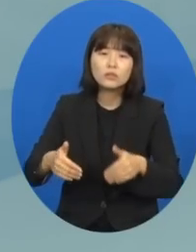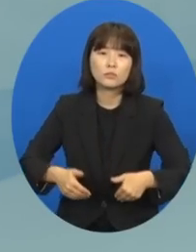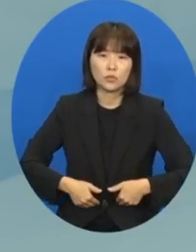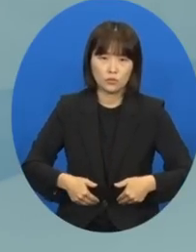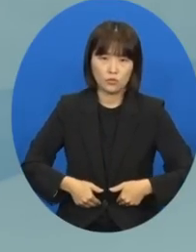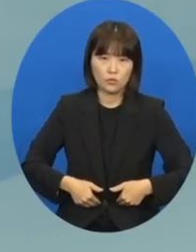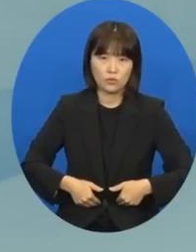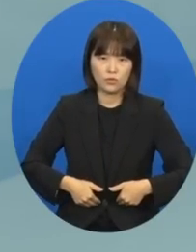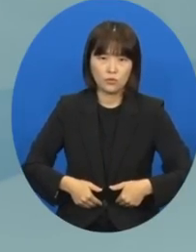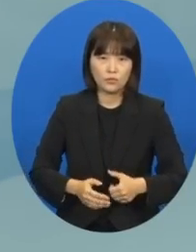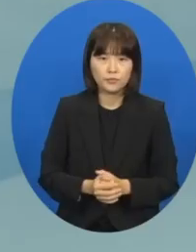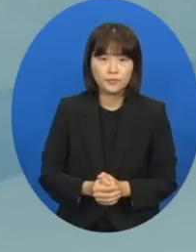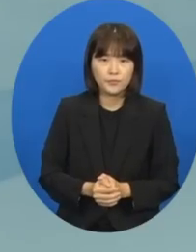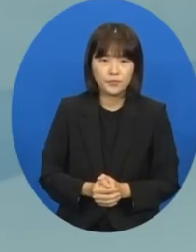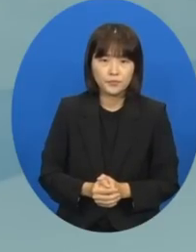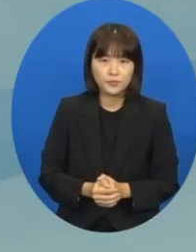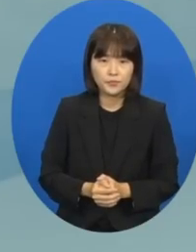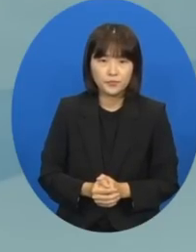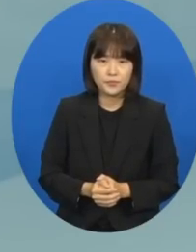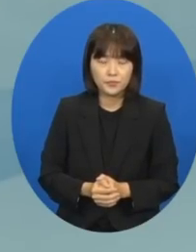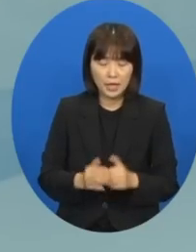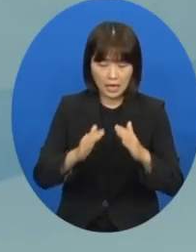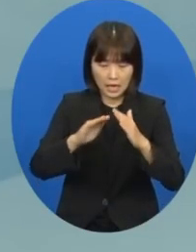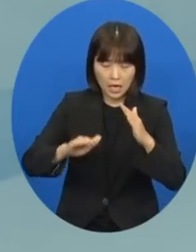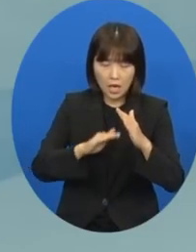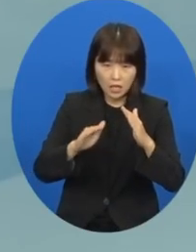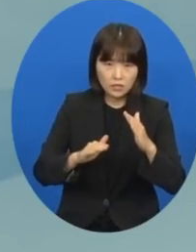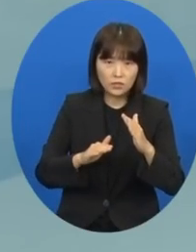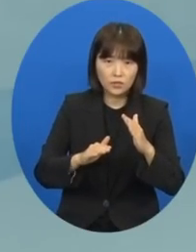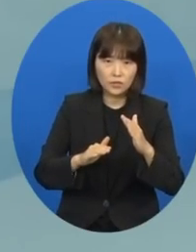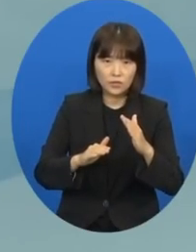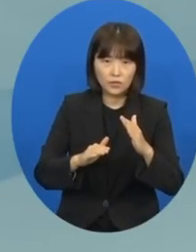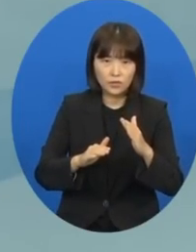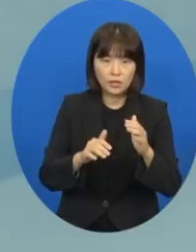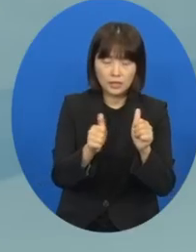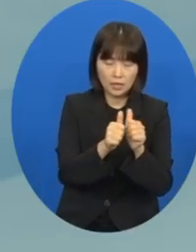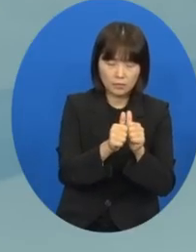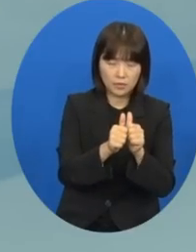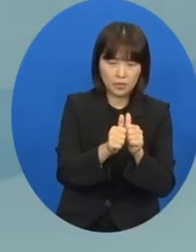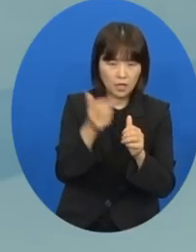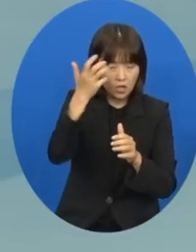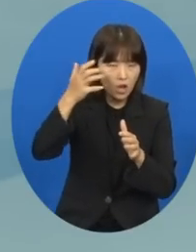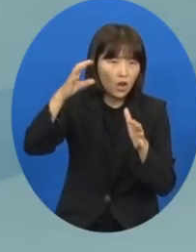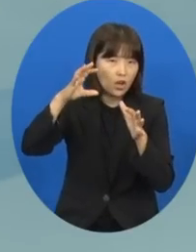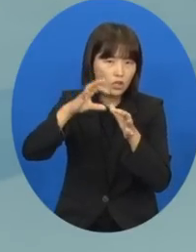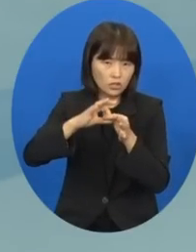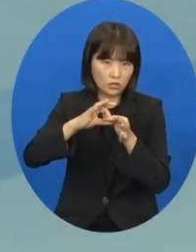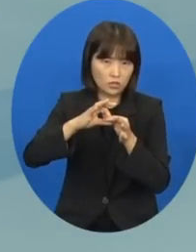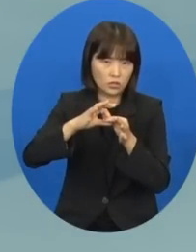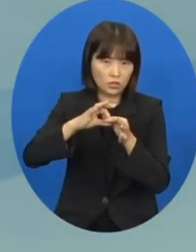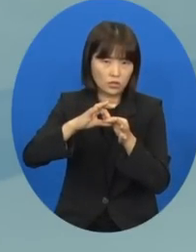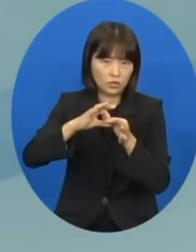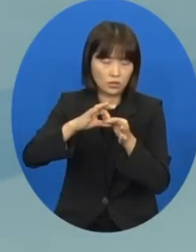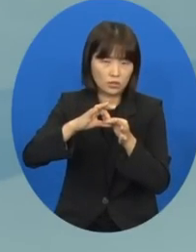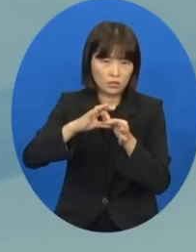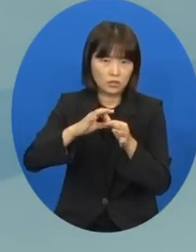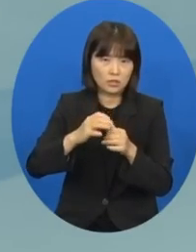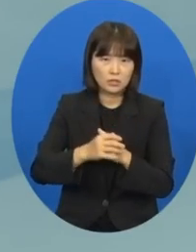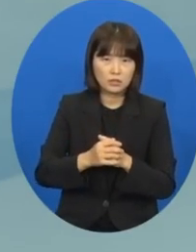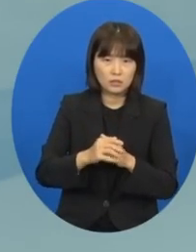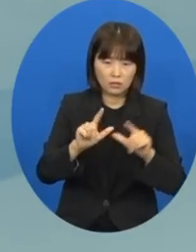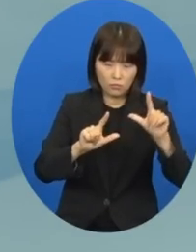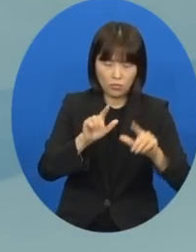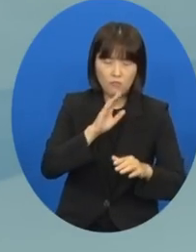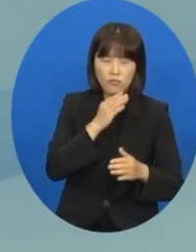역할입니다. 그러니까 이 가정에서 남성 리더십, 영적 리더십이 얼마나 중요한지 몰라요.